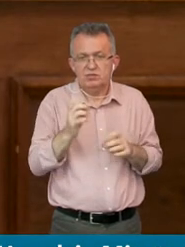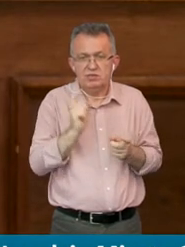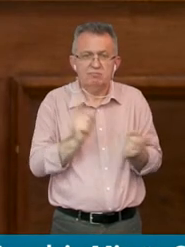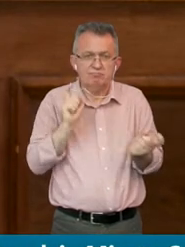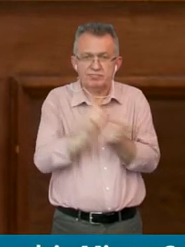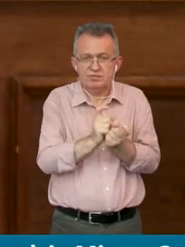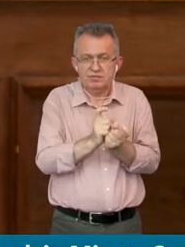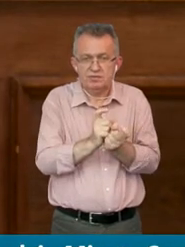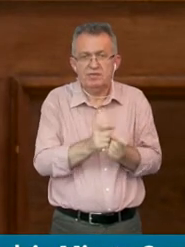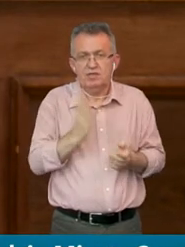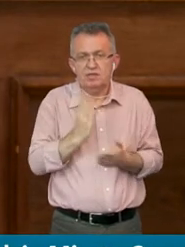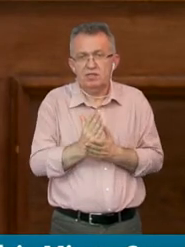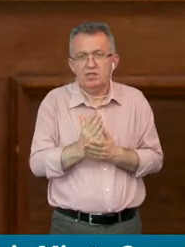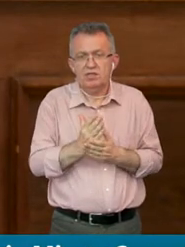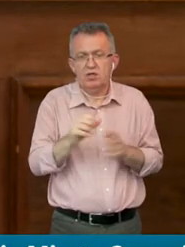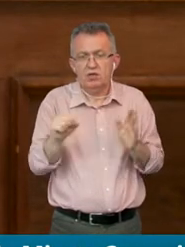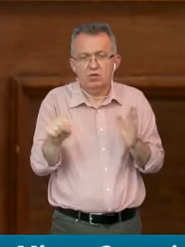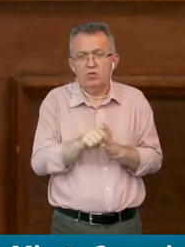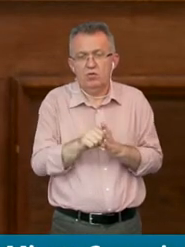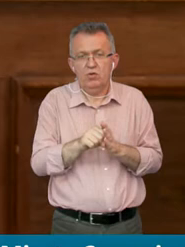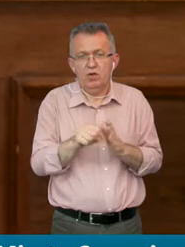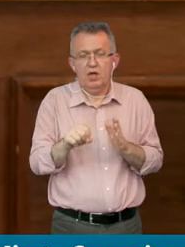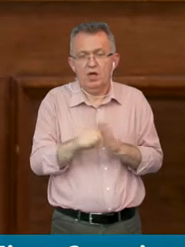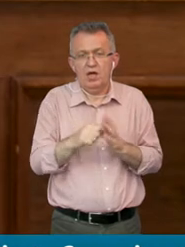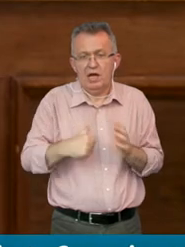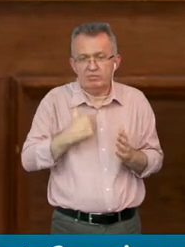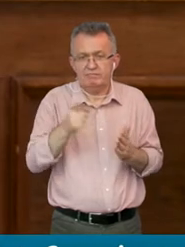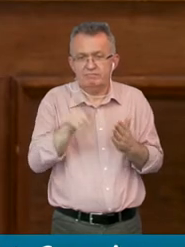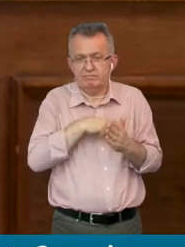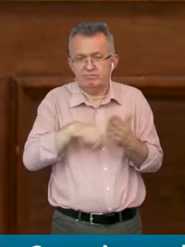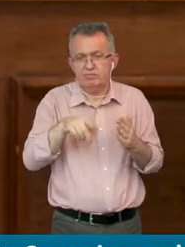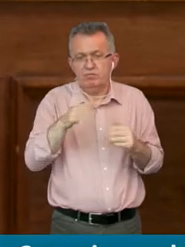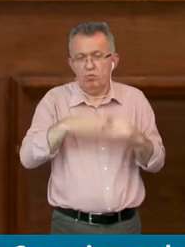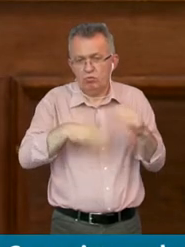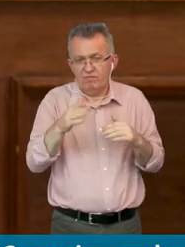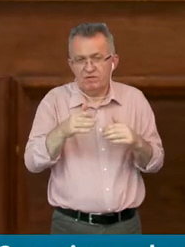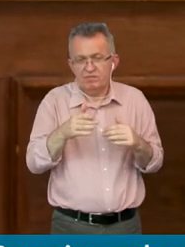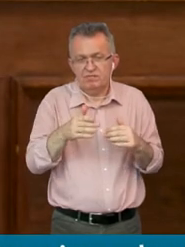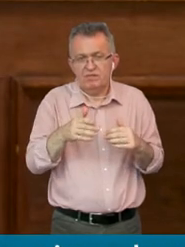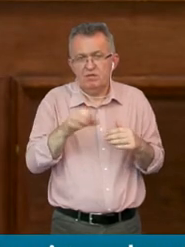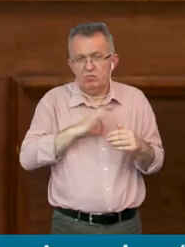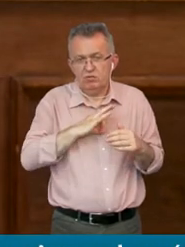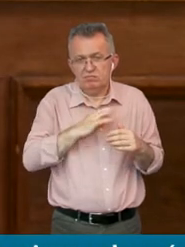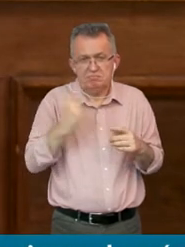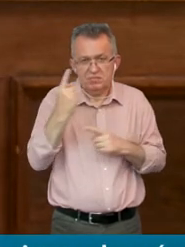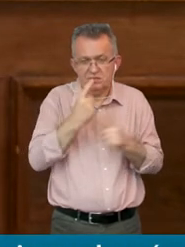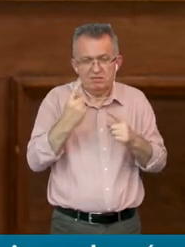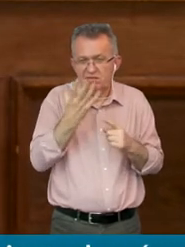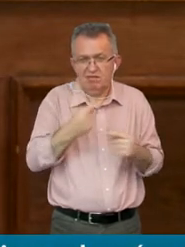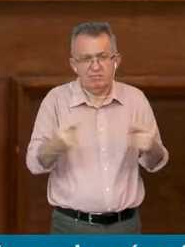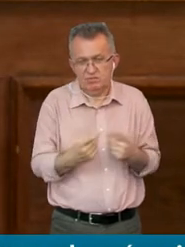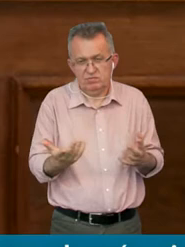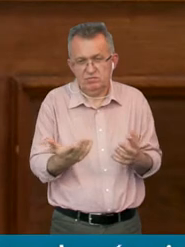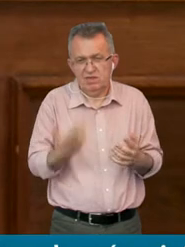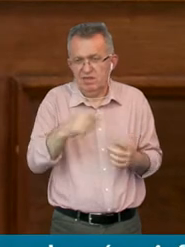naprawdę prowadzący do tego, aby zrezygnować z budowy przedszkola, no jest w mojej ocenie nieuzasadniony. To nie